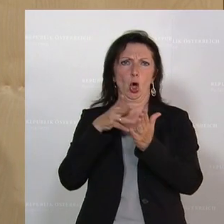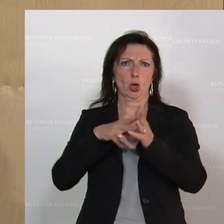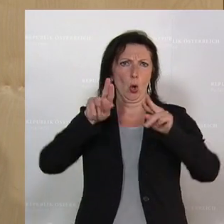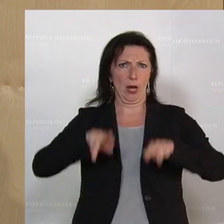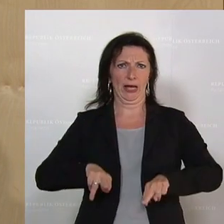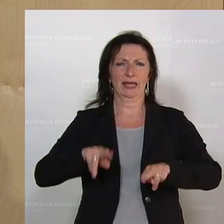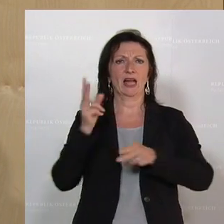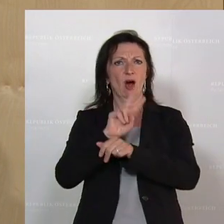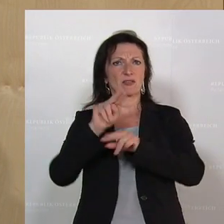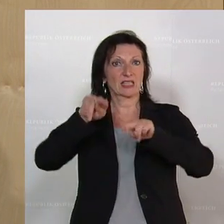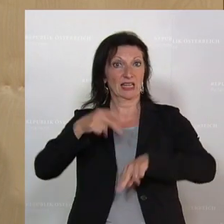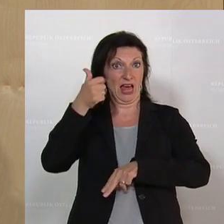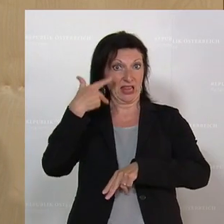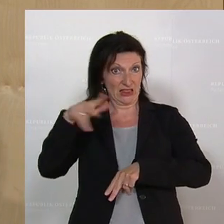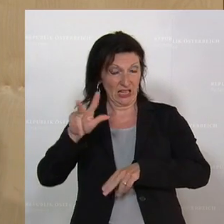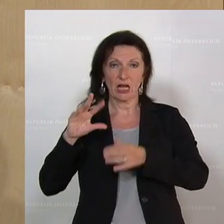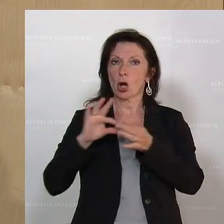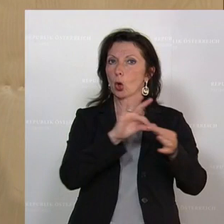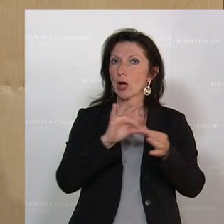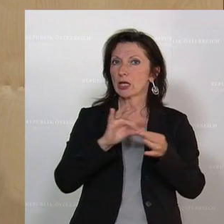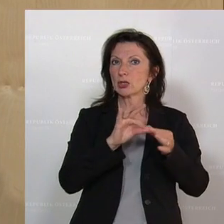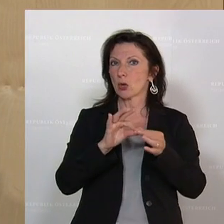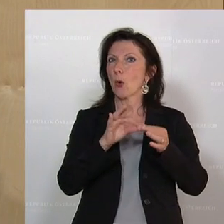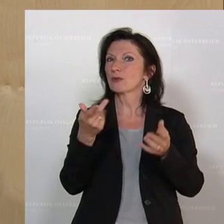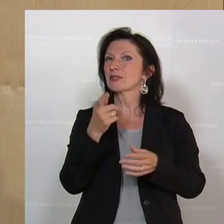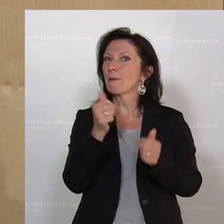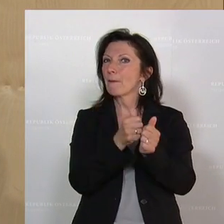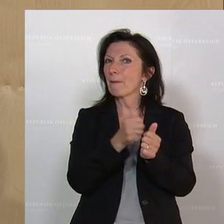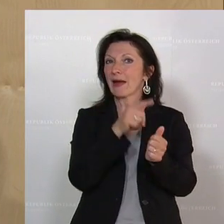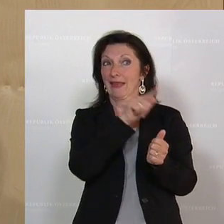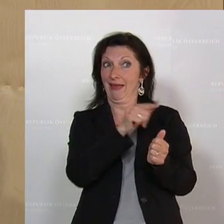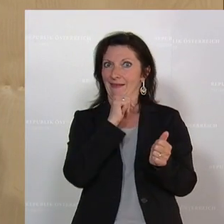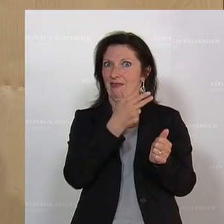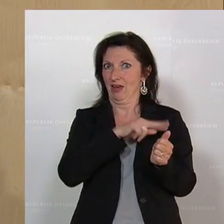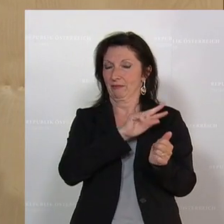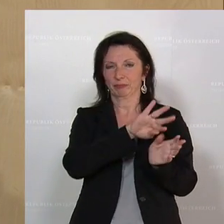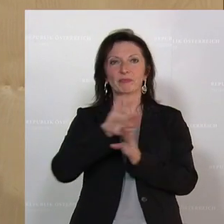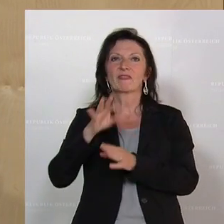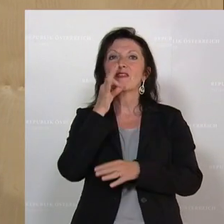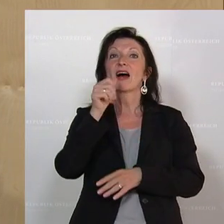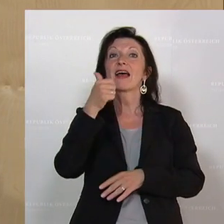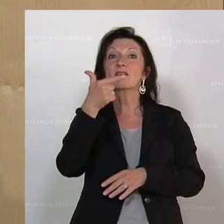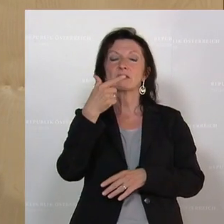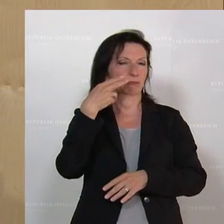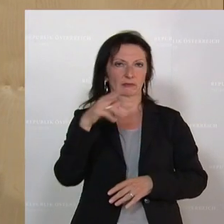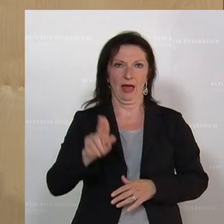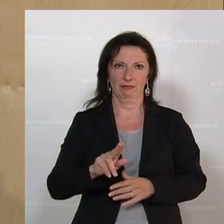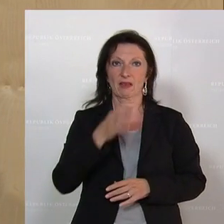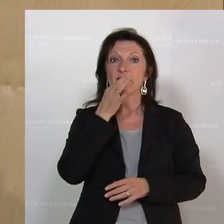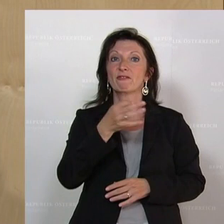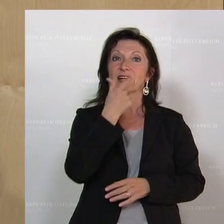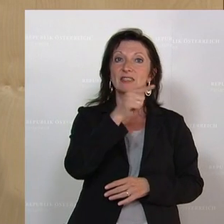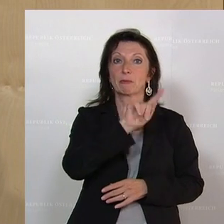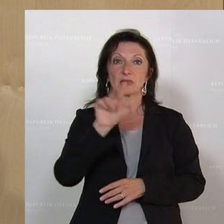Drittel der Aufsichtsräte für den Koalitionspartner, der nicht zuständig ist. Zu Frage 21, nein. Zu Frage 22